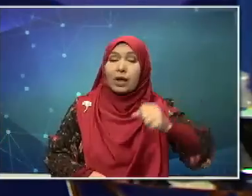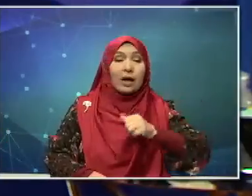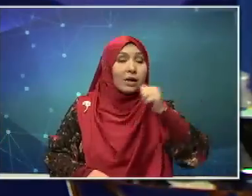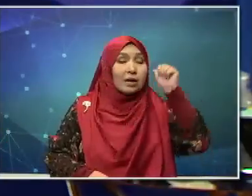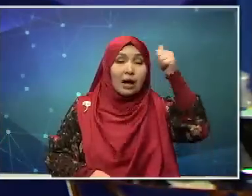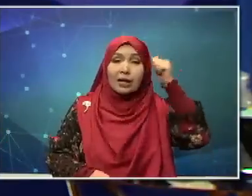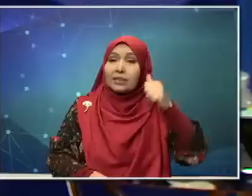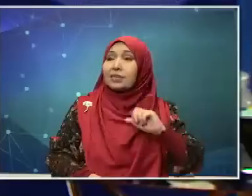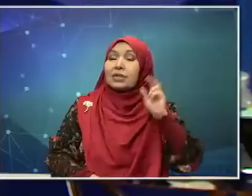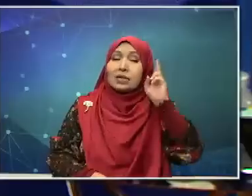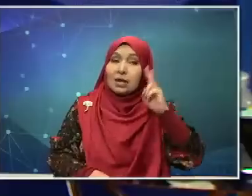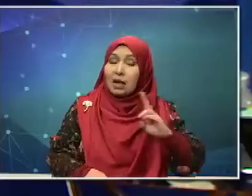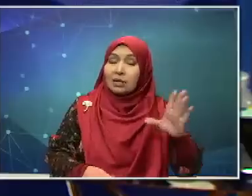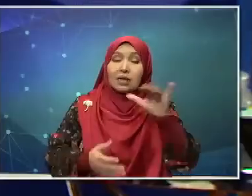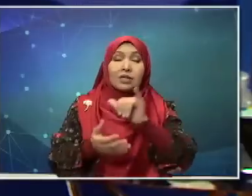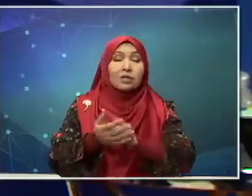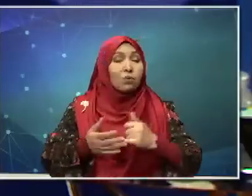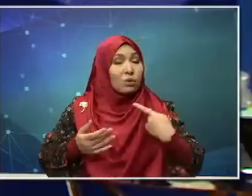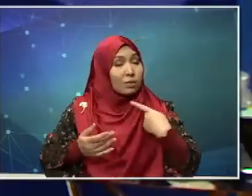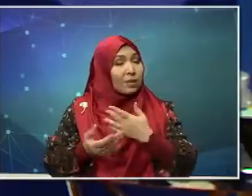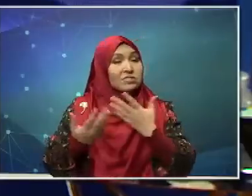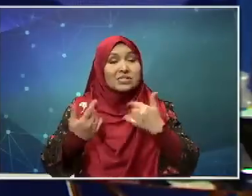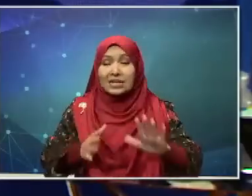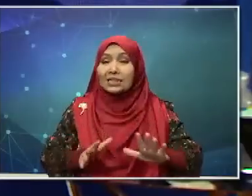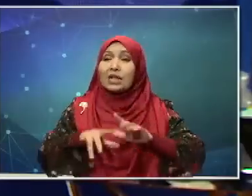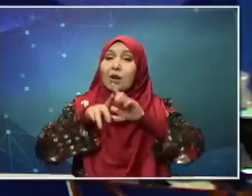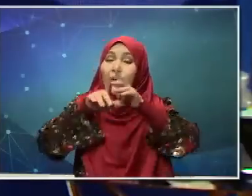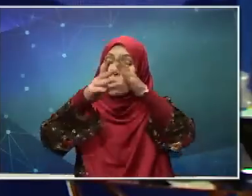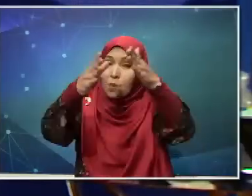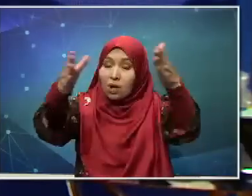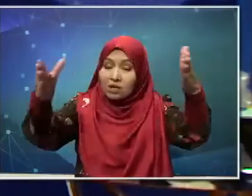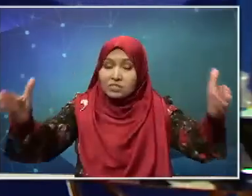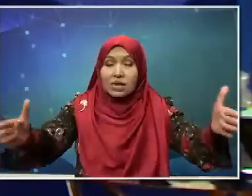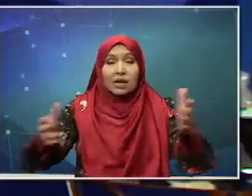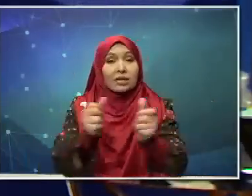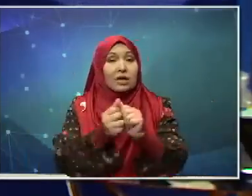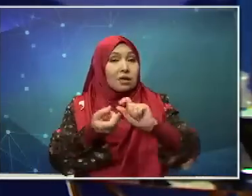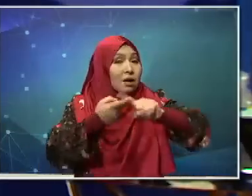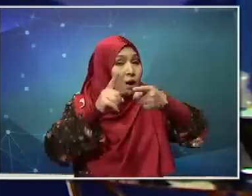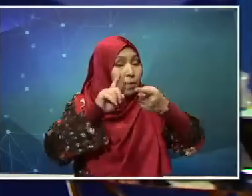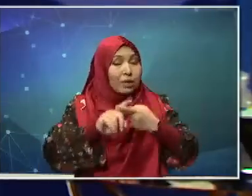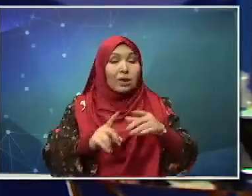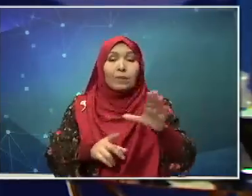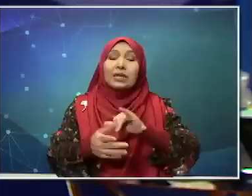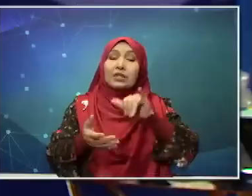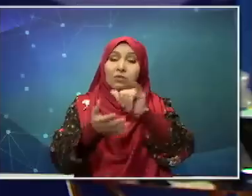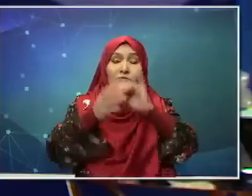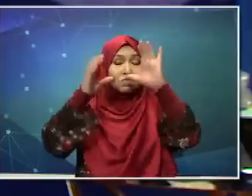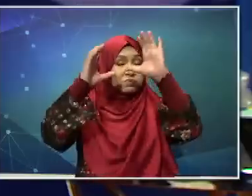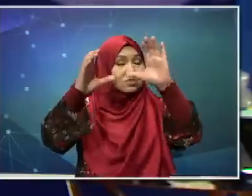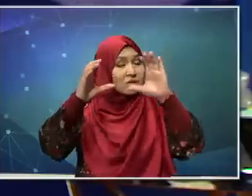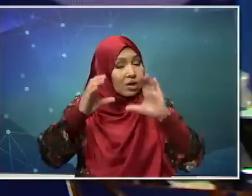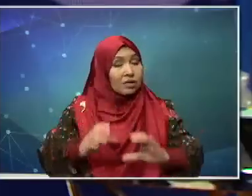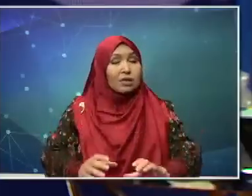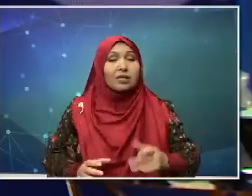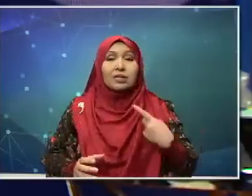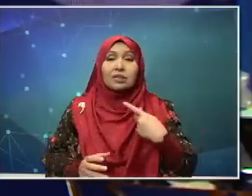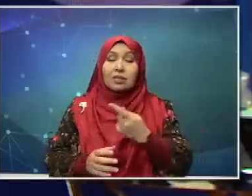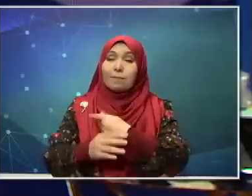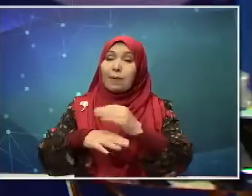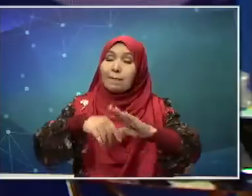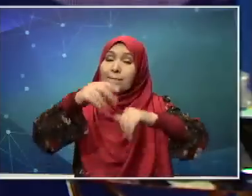mulai seperti kita keluarkan lagi dengan kawan-kawan cicilan kita ya Kerep itulah cara meminum angkat yang kalau dalam